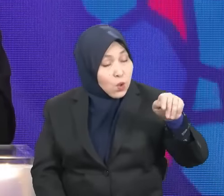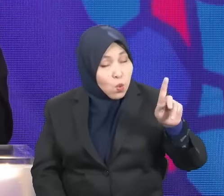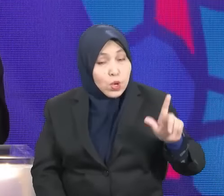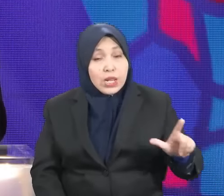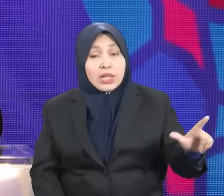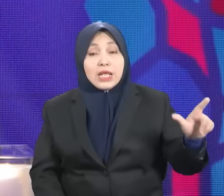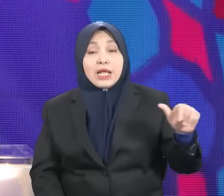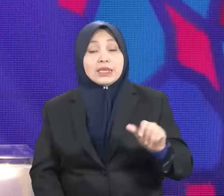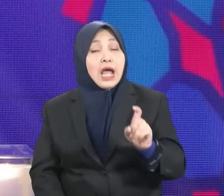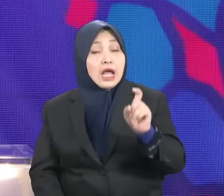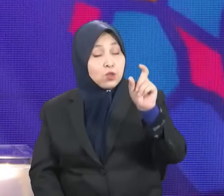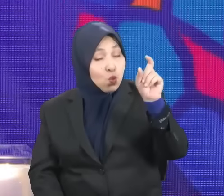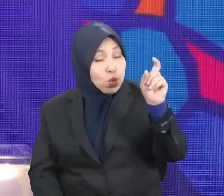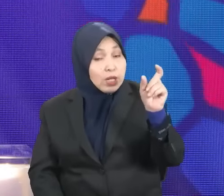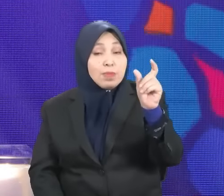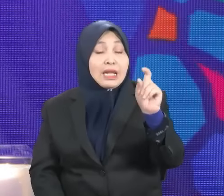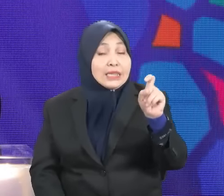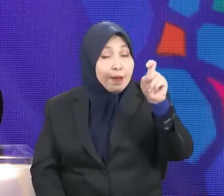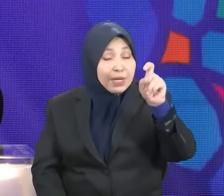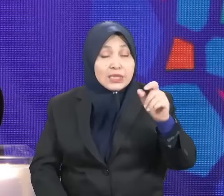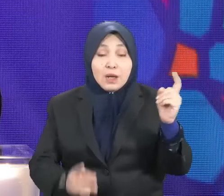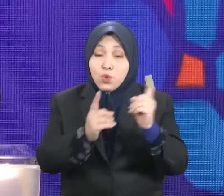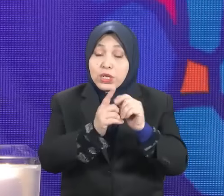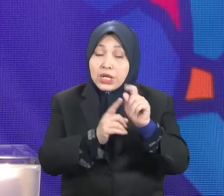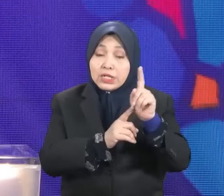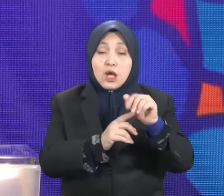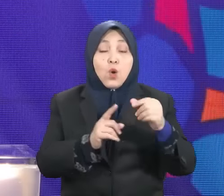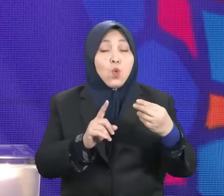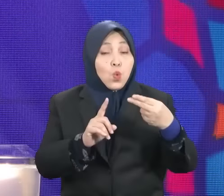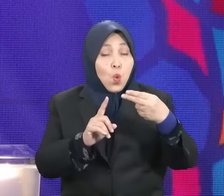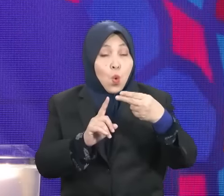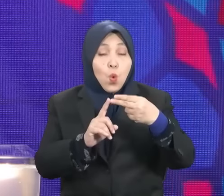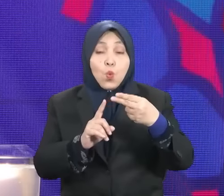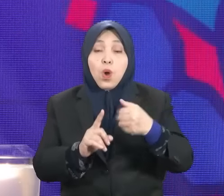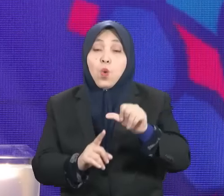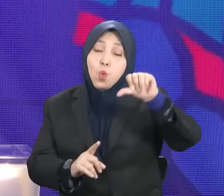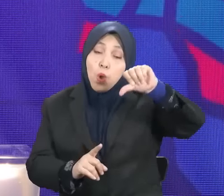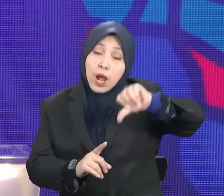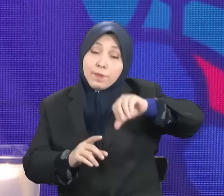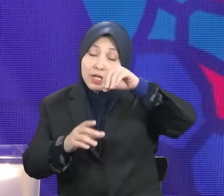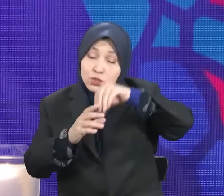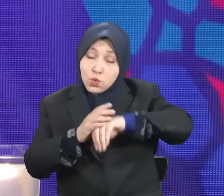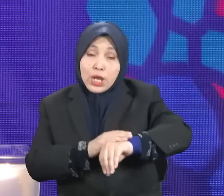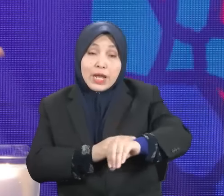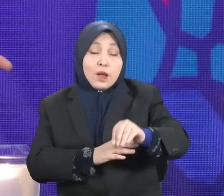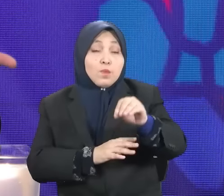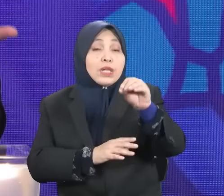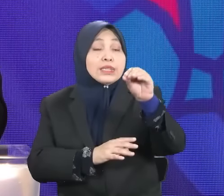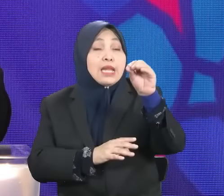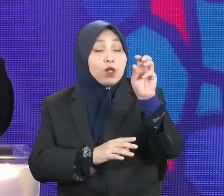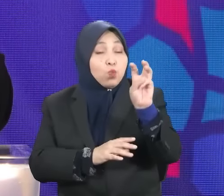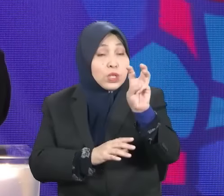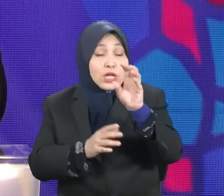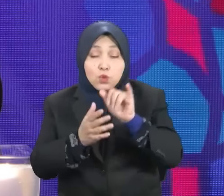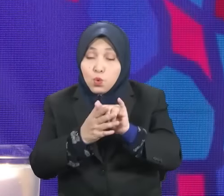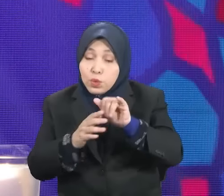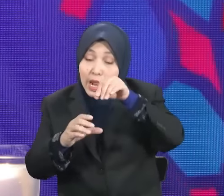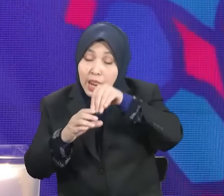bertemu dengan salah satu huruf idgham yaitu huruf Waw jadi masukkan bunyi tanwin itu ke dalam Wow